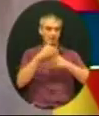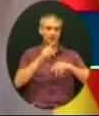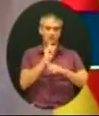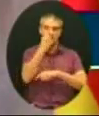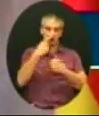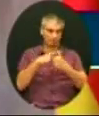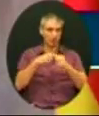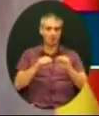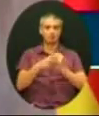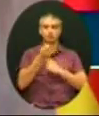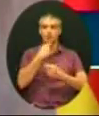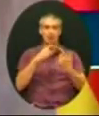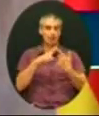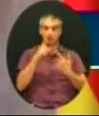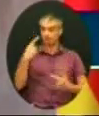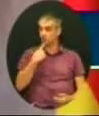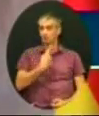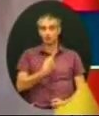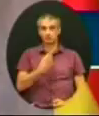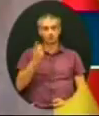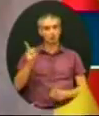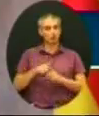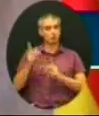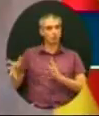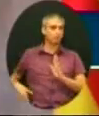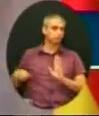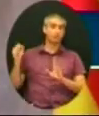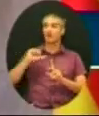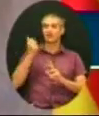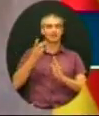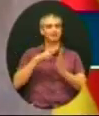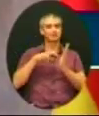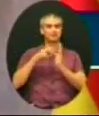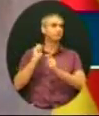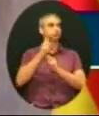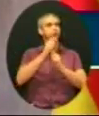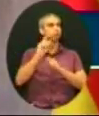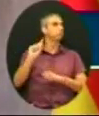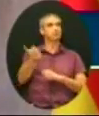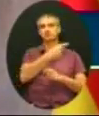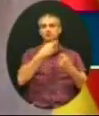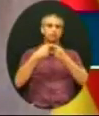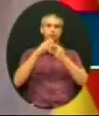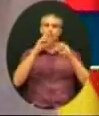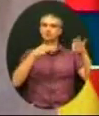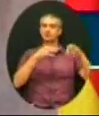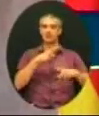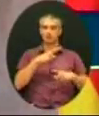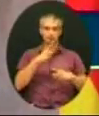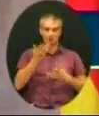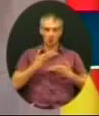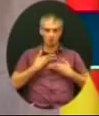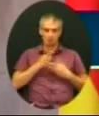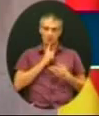גבוהה, ממשבר כלכלי, והם טוענים שהם מכניסים הכי הרבה מיסים בכל התקופה הציבורית המשותפת של ספרד, ולא